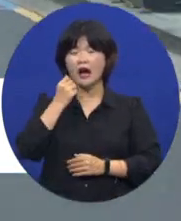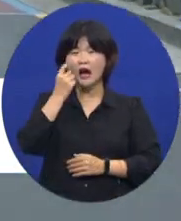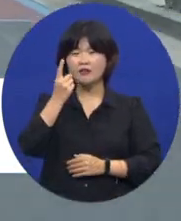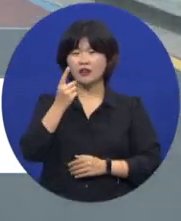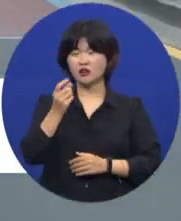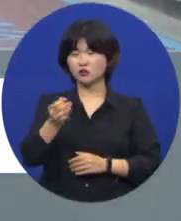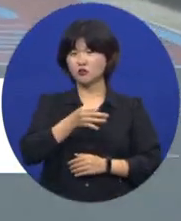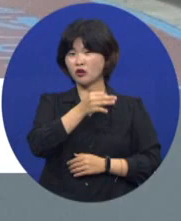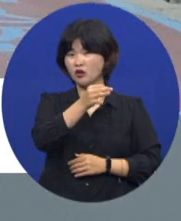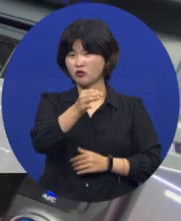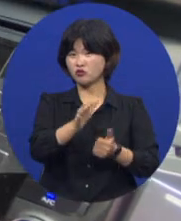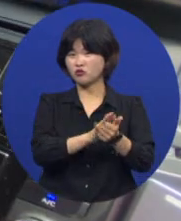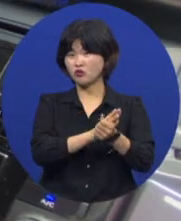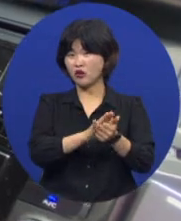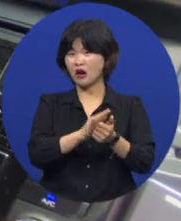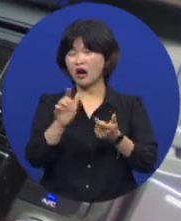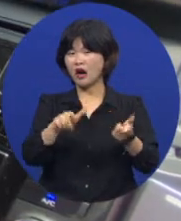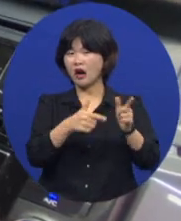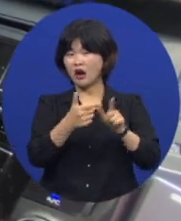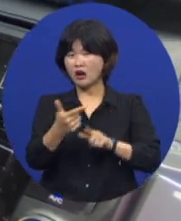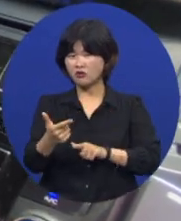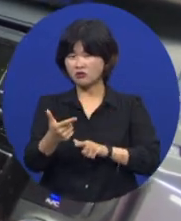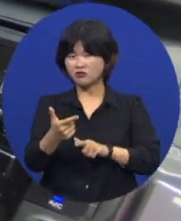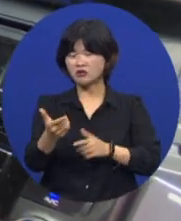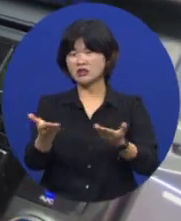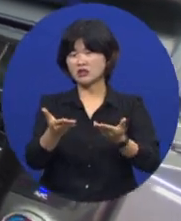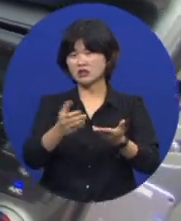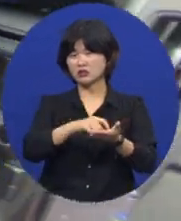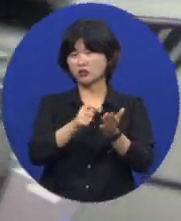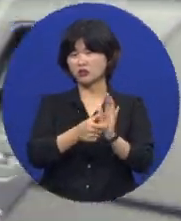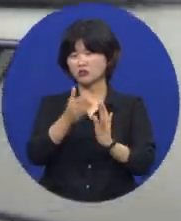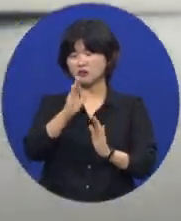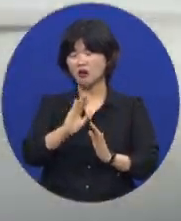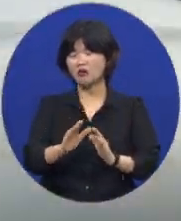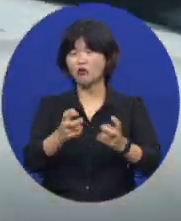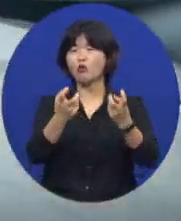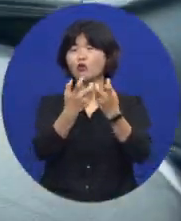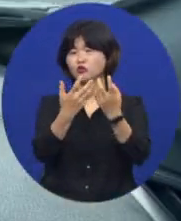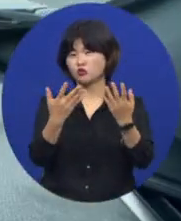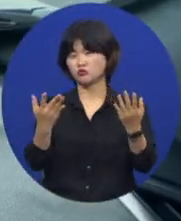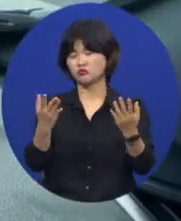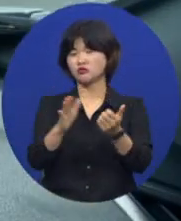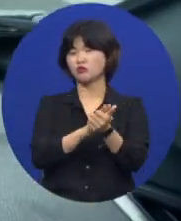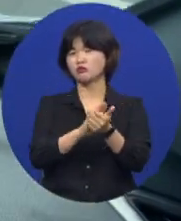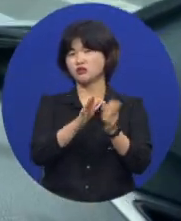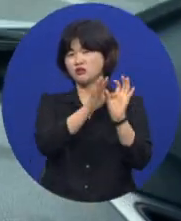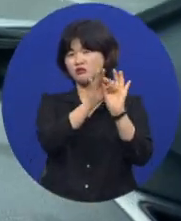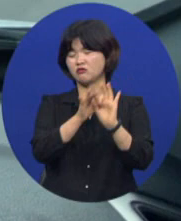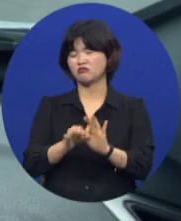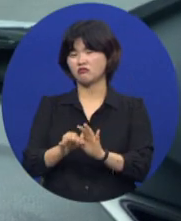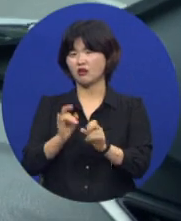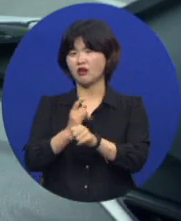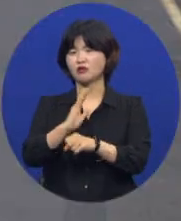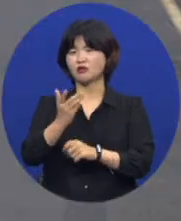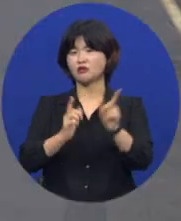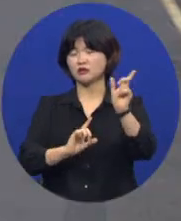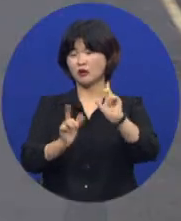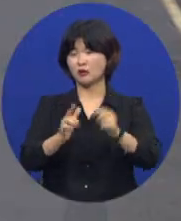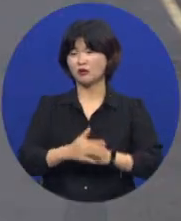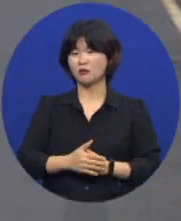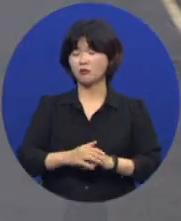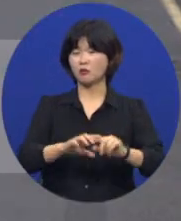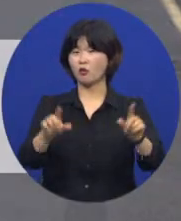유료서비스 이용 육아 하루일당 에 맞먹는 수준 이지만 울며 겨자먹기로 서비스를 유지할 수 밖에 없습니다